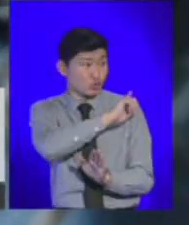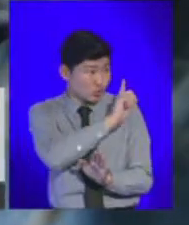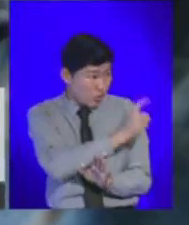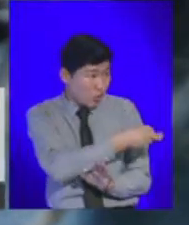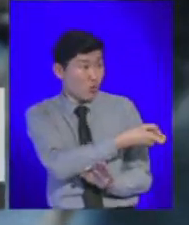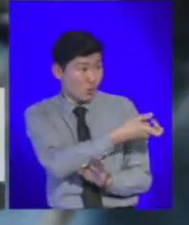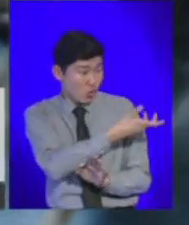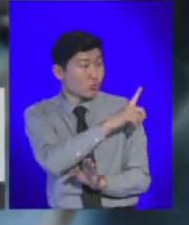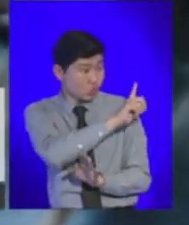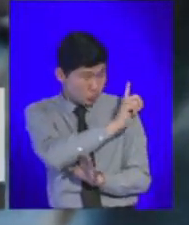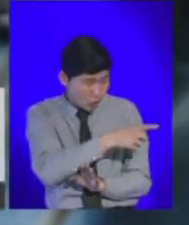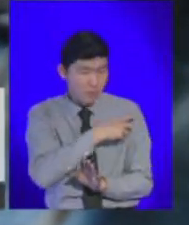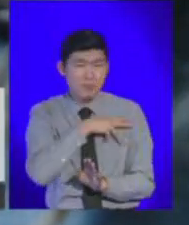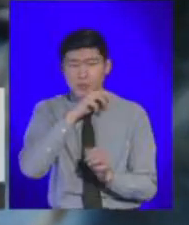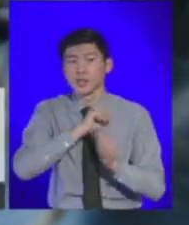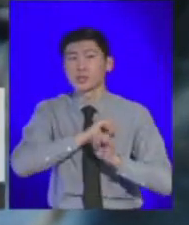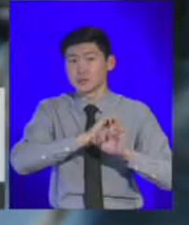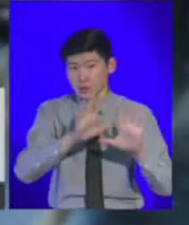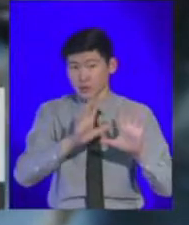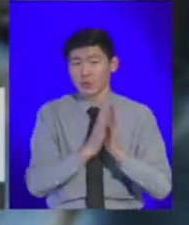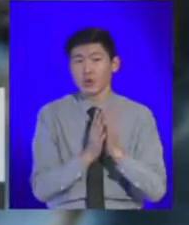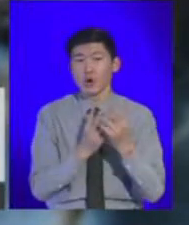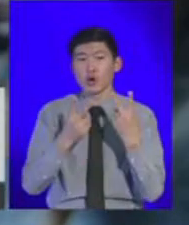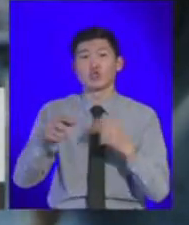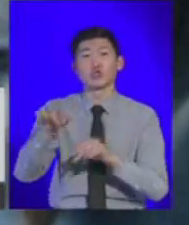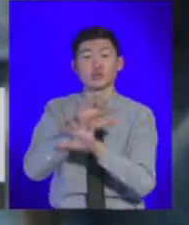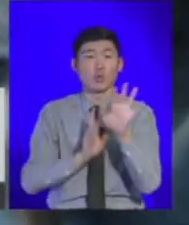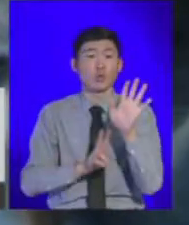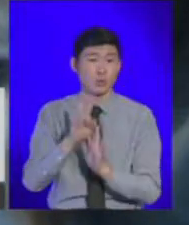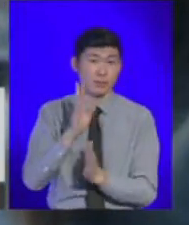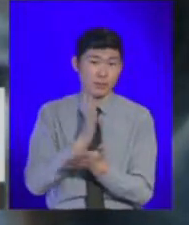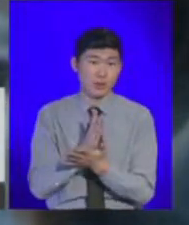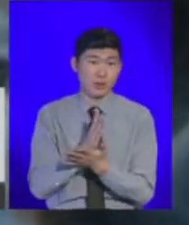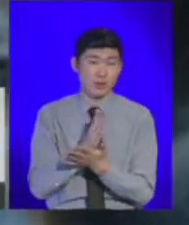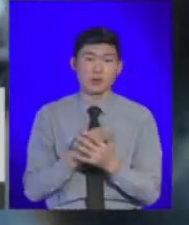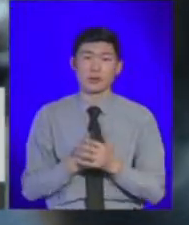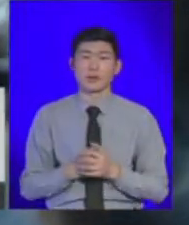нэг ийм хоёр нөхцөл үүсчихэд байгаа байхгүй юу? Тий.